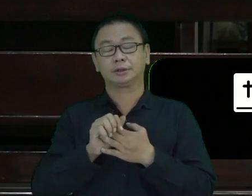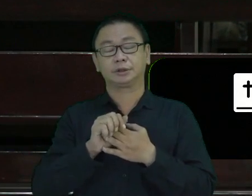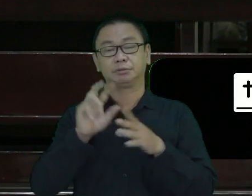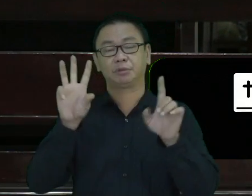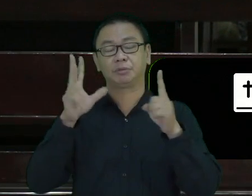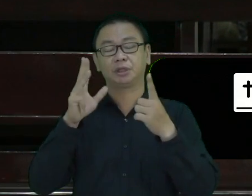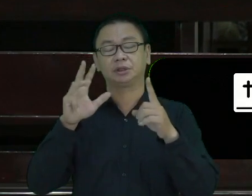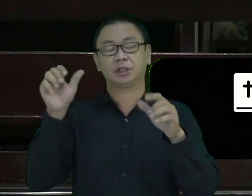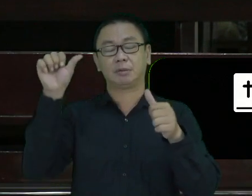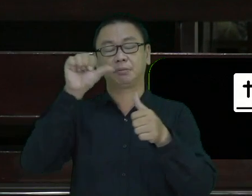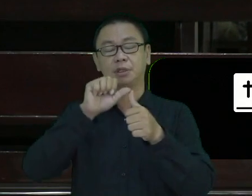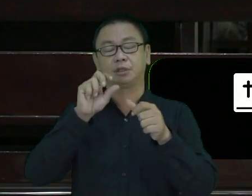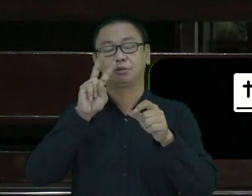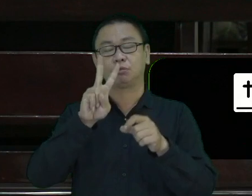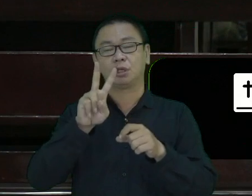19-29.